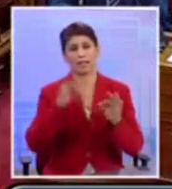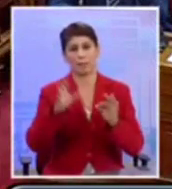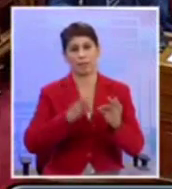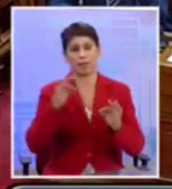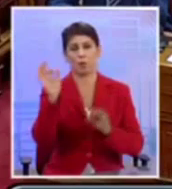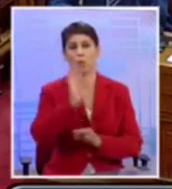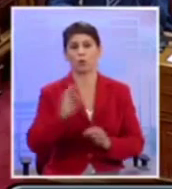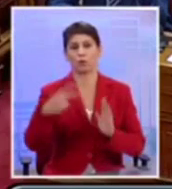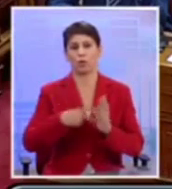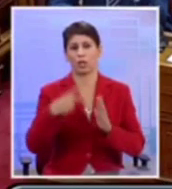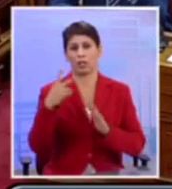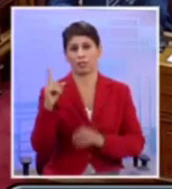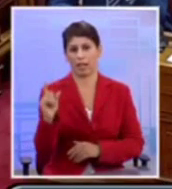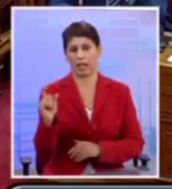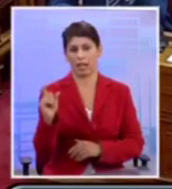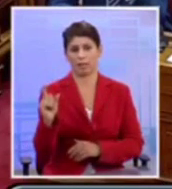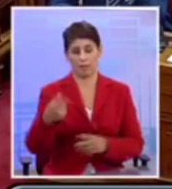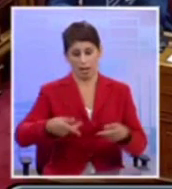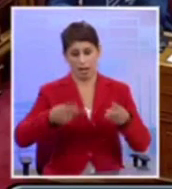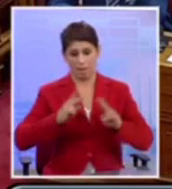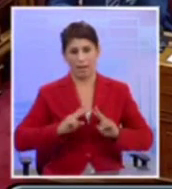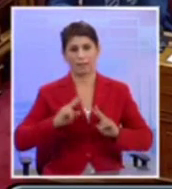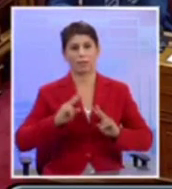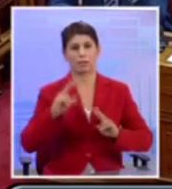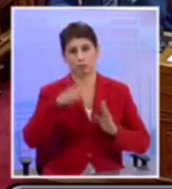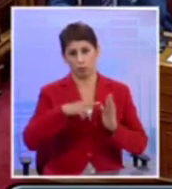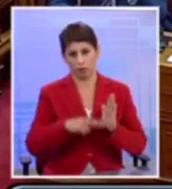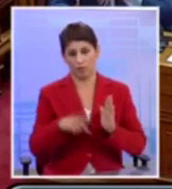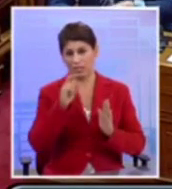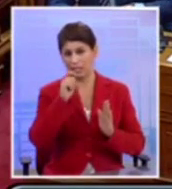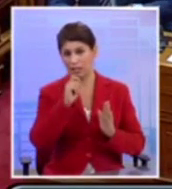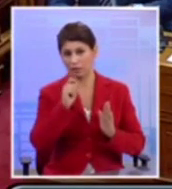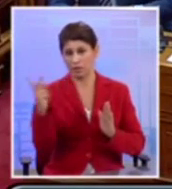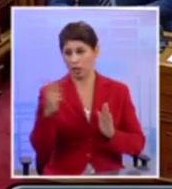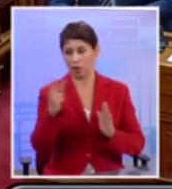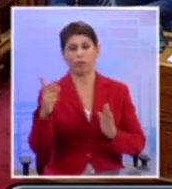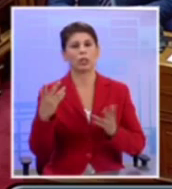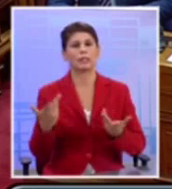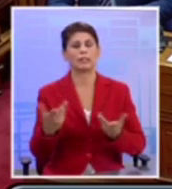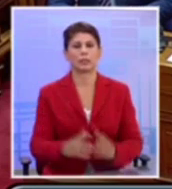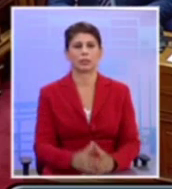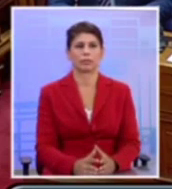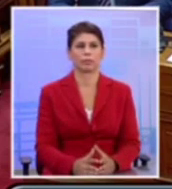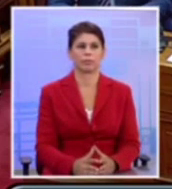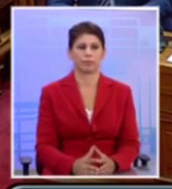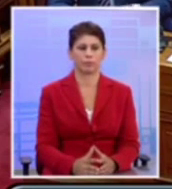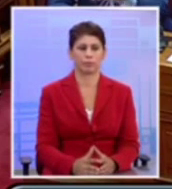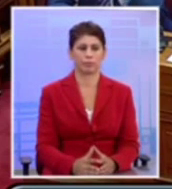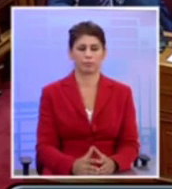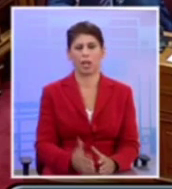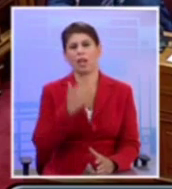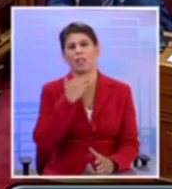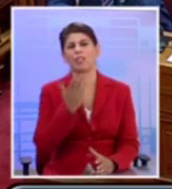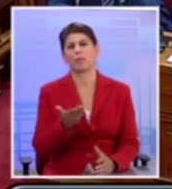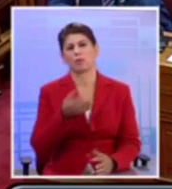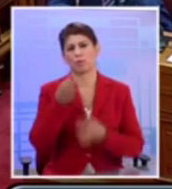2010. Η απάντηση που διάβασα κάπου σε μια συνέντευξή τους και των δύο ήταν ότι δεν μπορούσαμε να